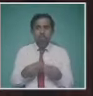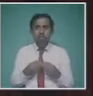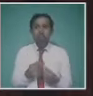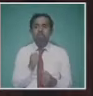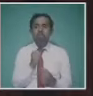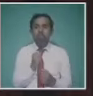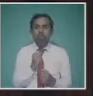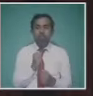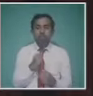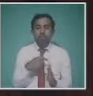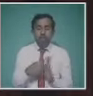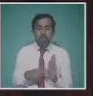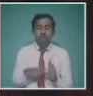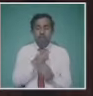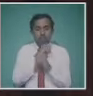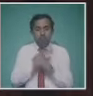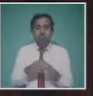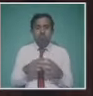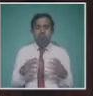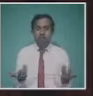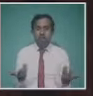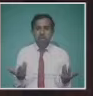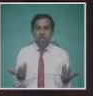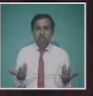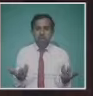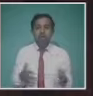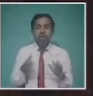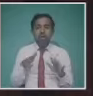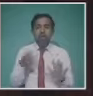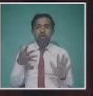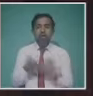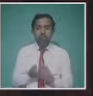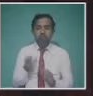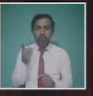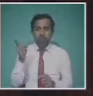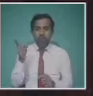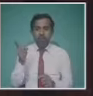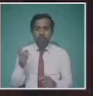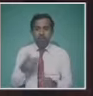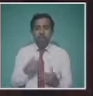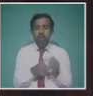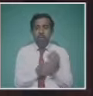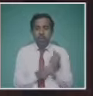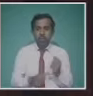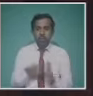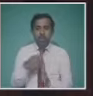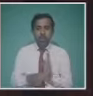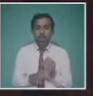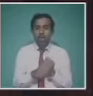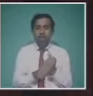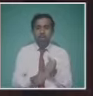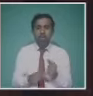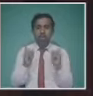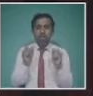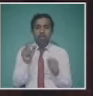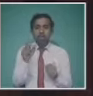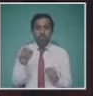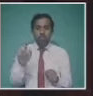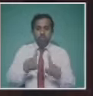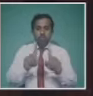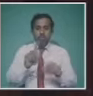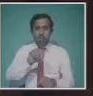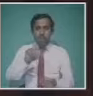මොකද්ද මේ රටේ විනයක් නැතිකම එක ප්‍රතිපලයක් තමයි මේ සිදුවීමේ අප නියෝජනය කළ මේ රට නියෝජනය කරන ක්‍රීඩකයන් 11